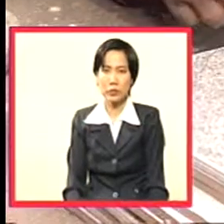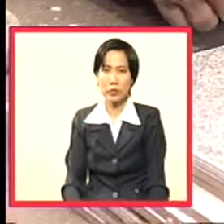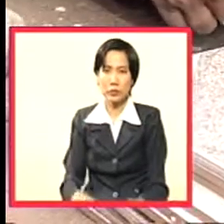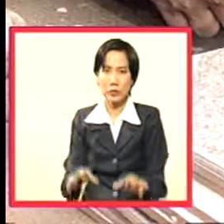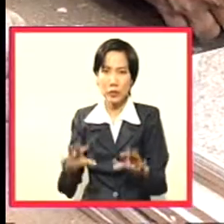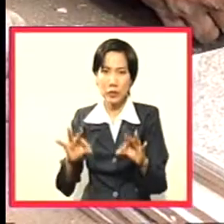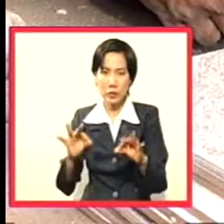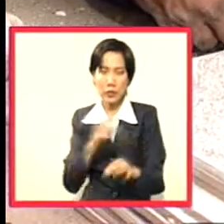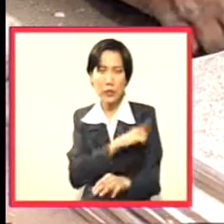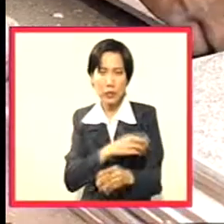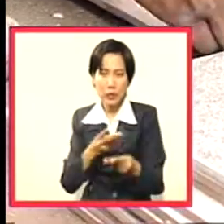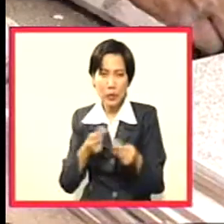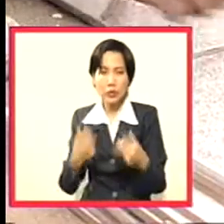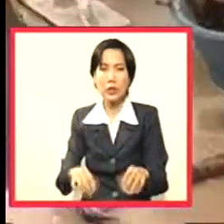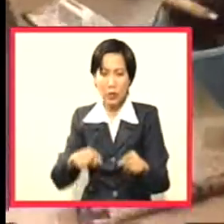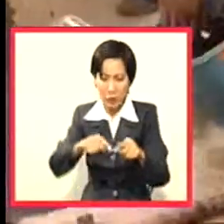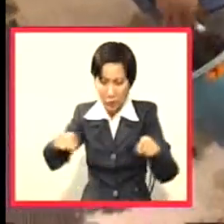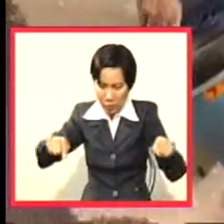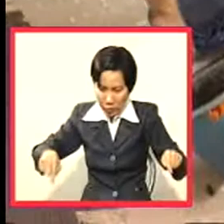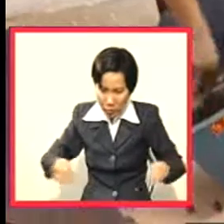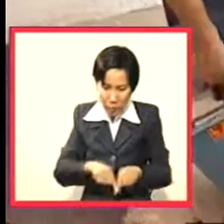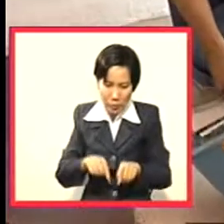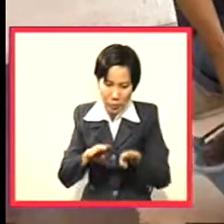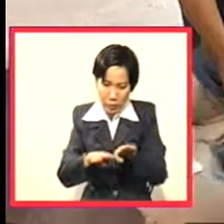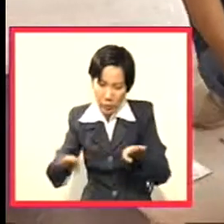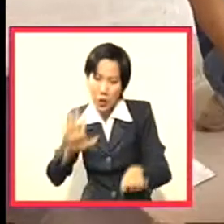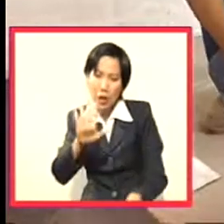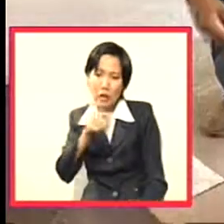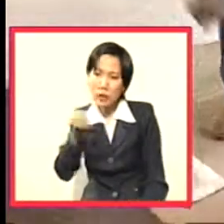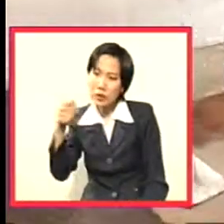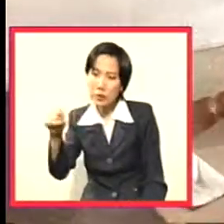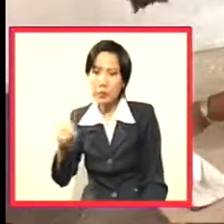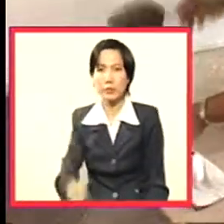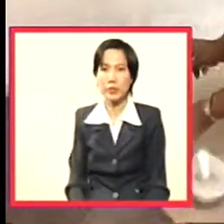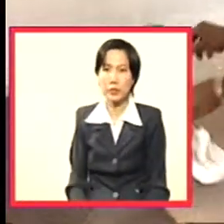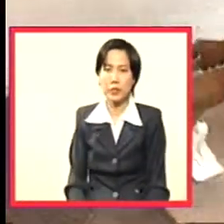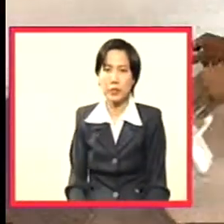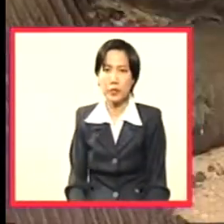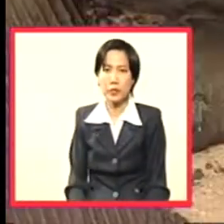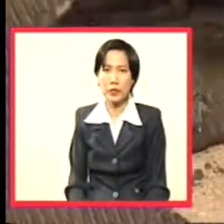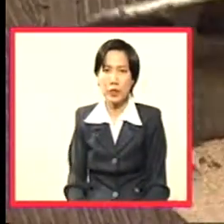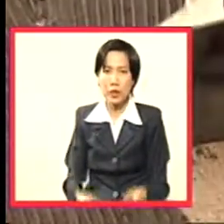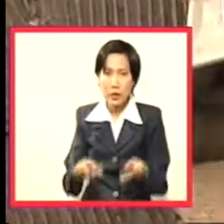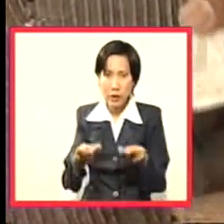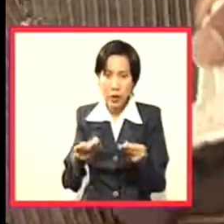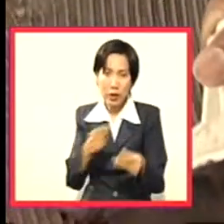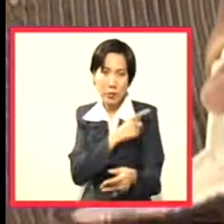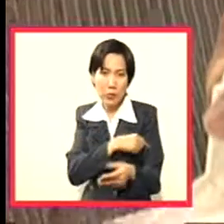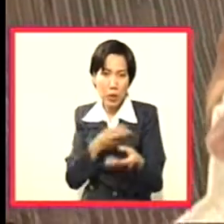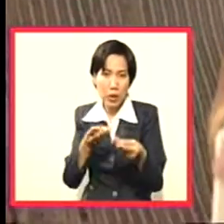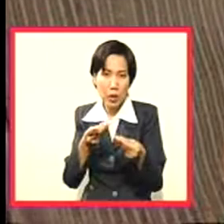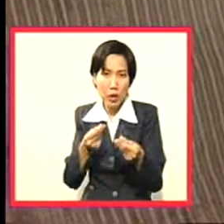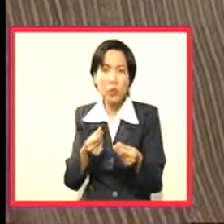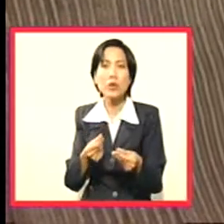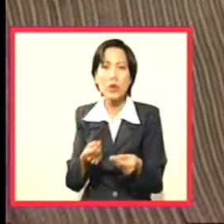ครั้งละ 5-10 แผ่นแต่มีข้อควรระวังที่ว่าถ้าจะปูกระเบื้องด้วยปูนและทรายจะต้องเพิ่มความ